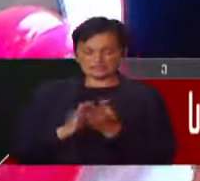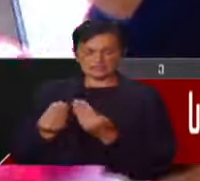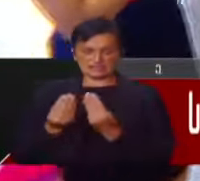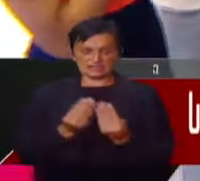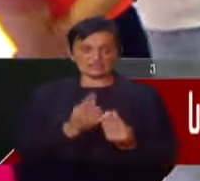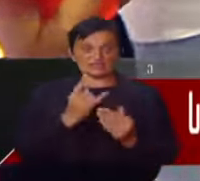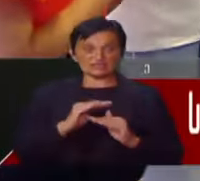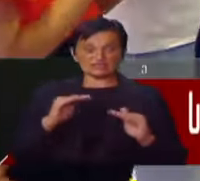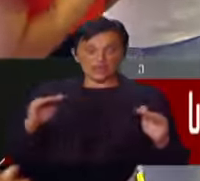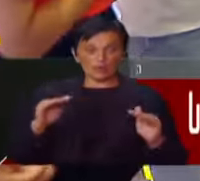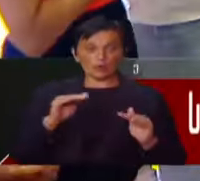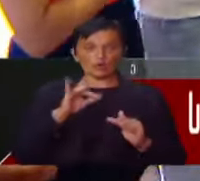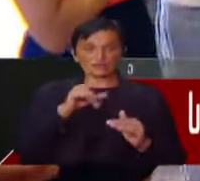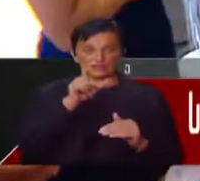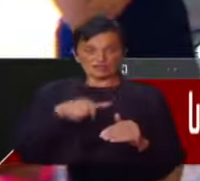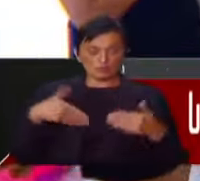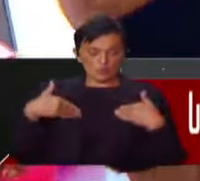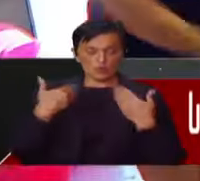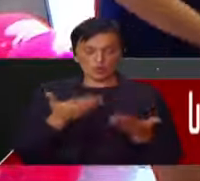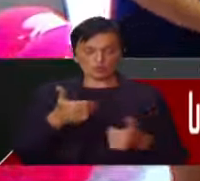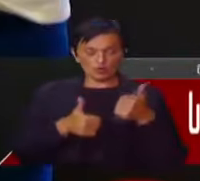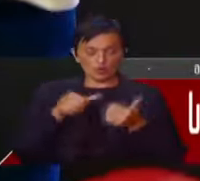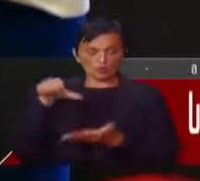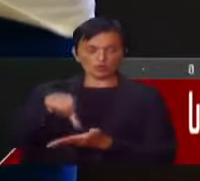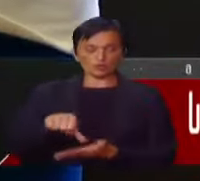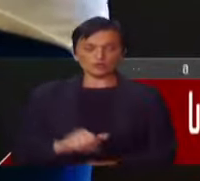საბავშვო ევროვიზიის კონკურსანტად აღიარეს.